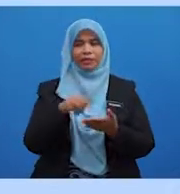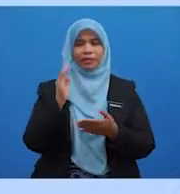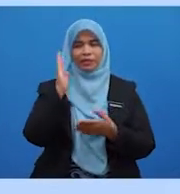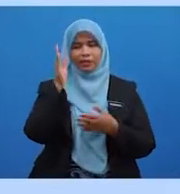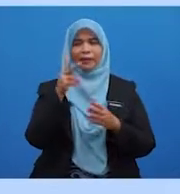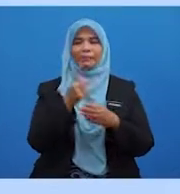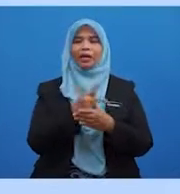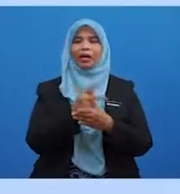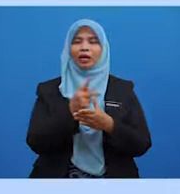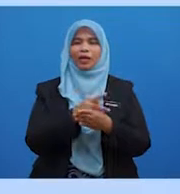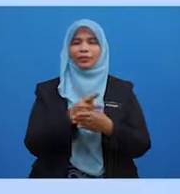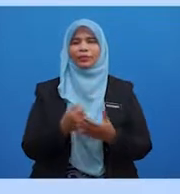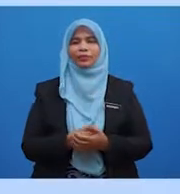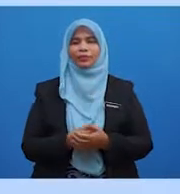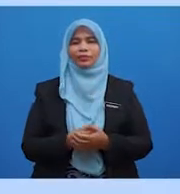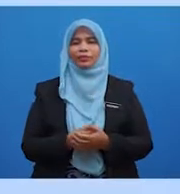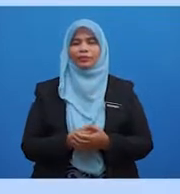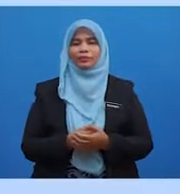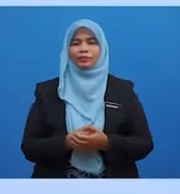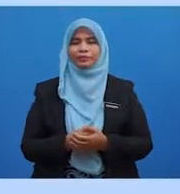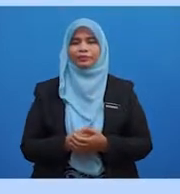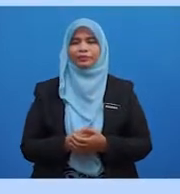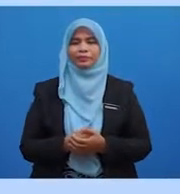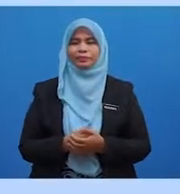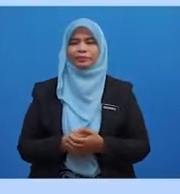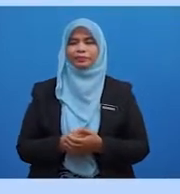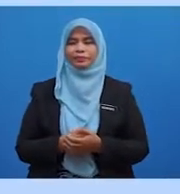menghantuinya apabila musim perlawanan akan datang.